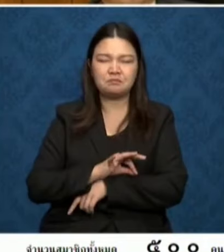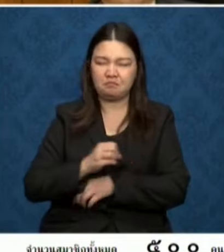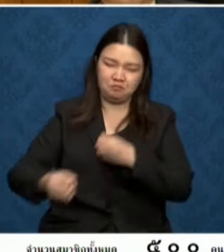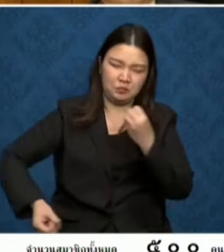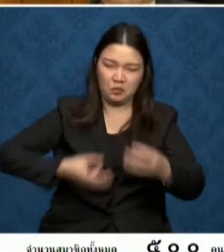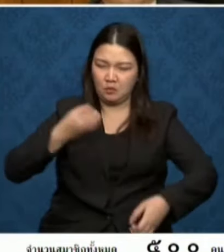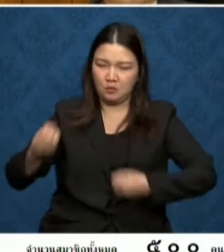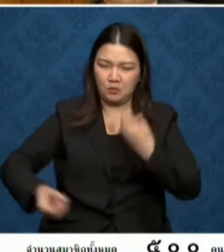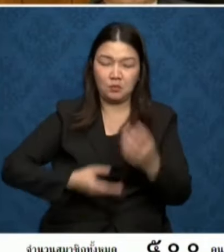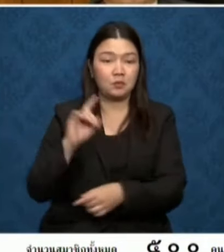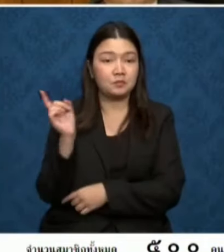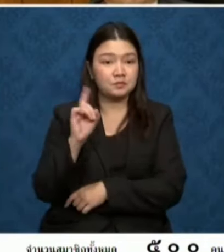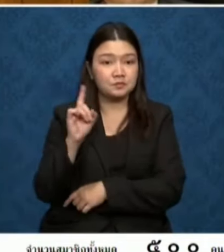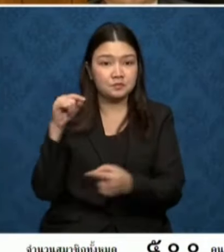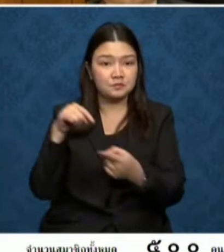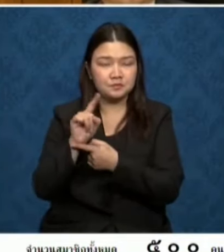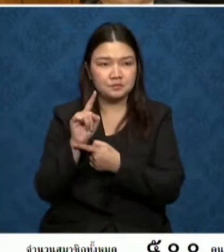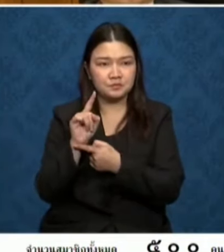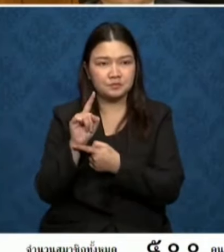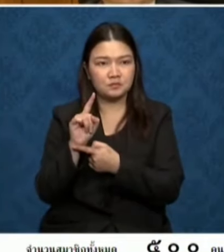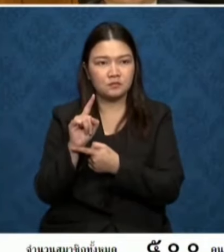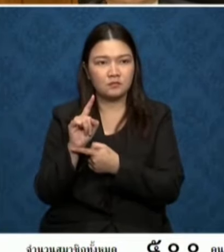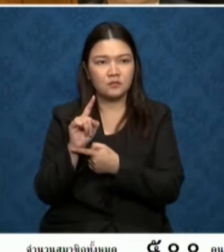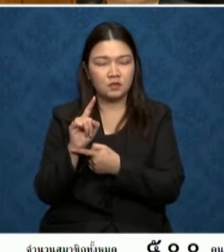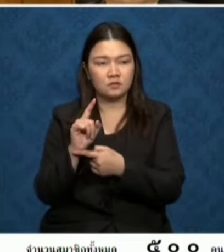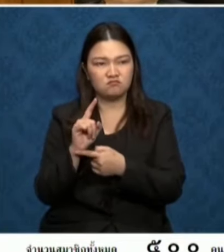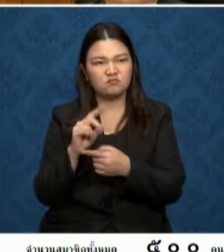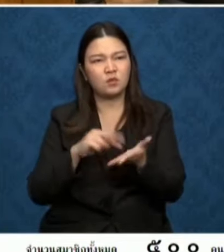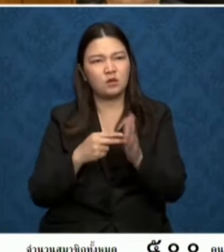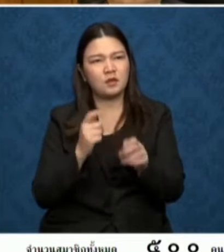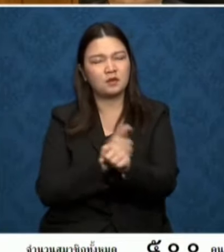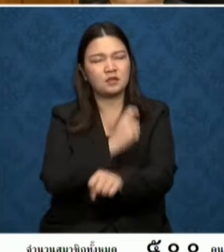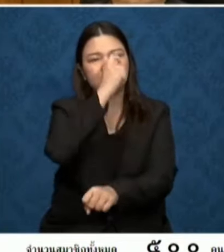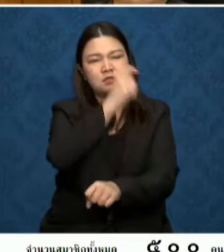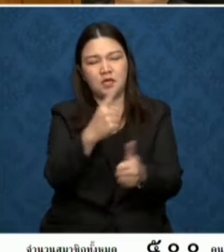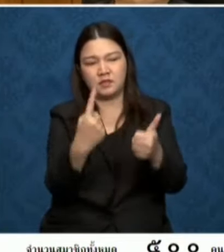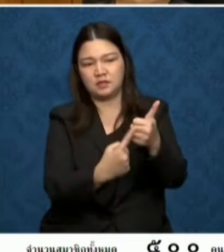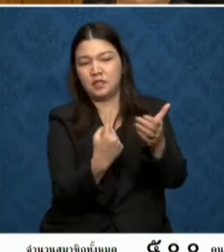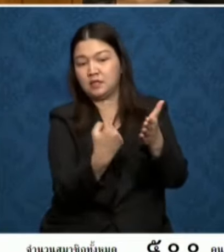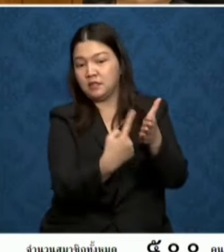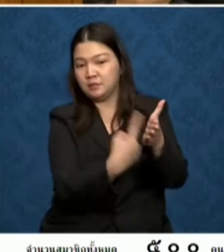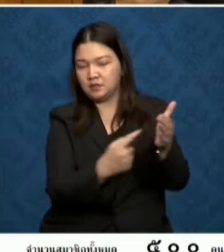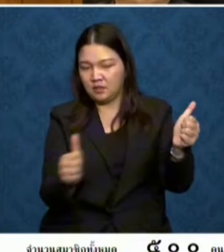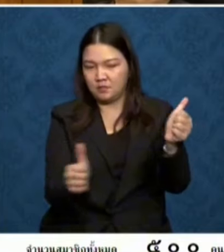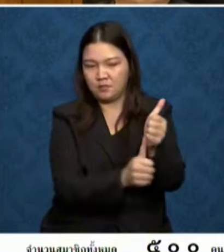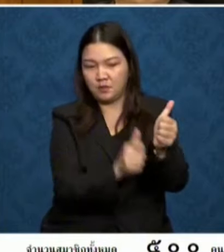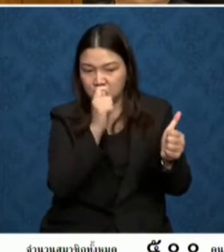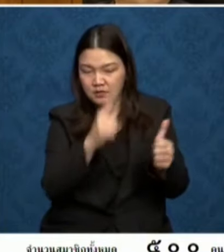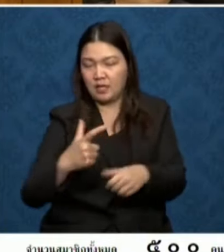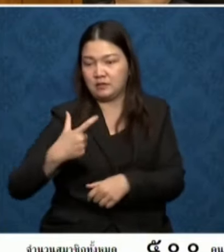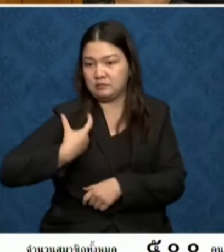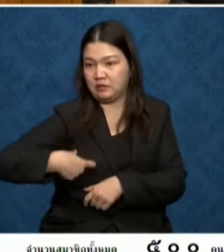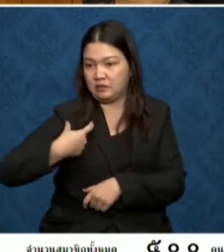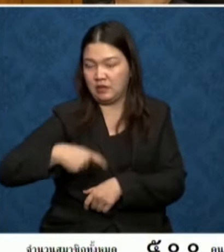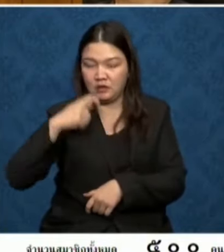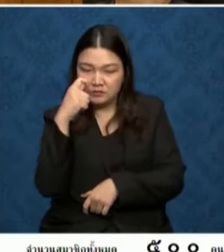ของการที่จะต้องไปจ้างที่ปรึกษาจ้างทนายจ้